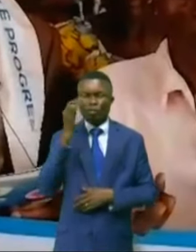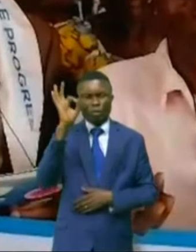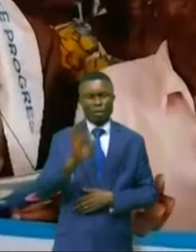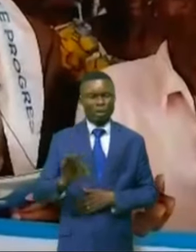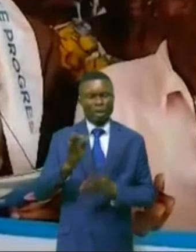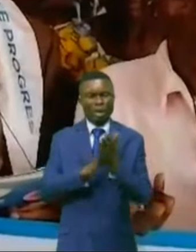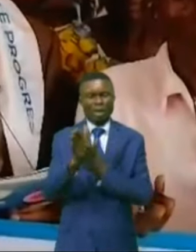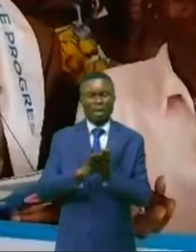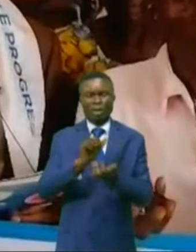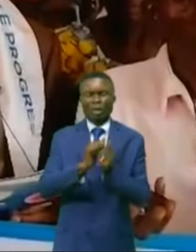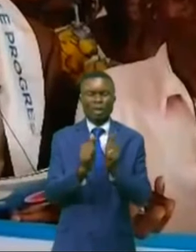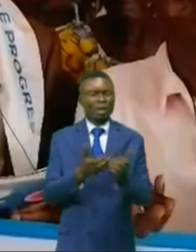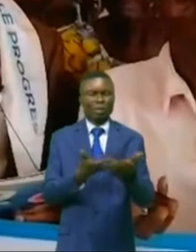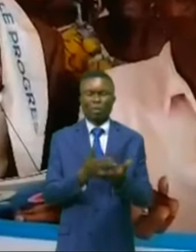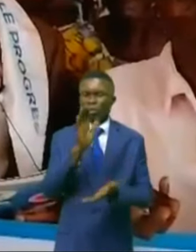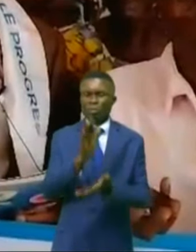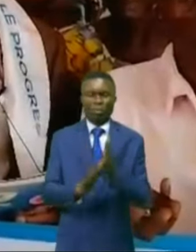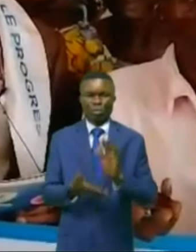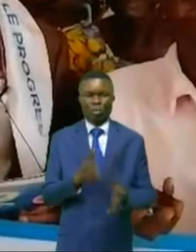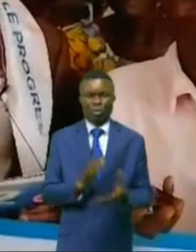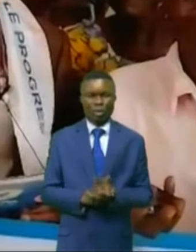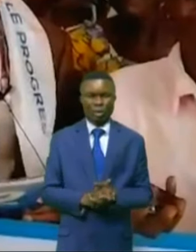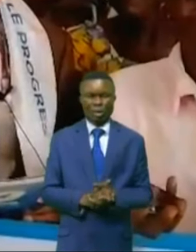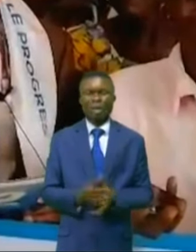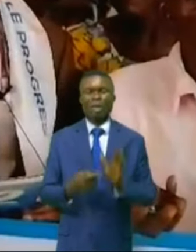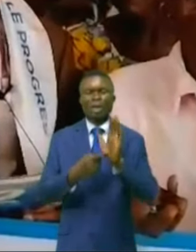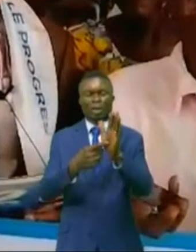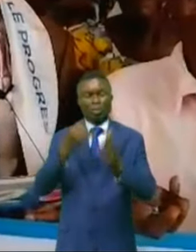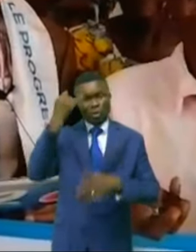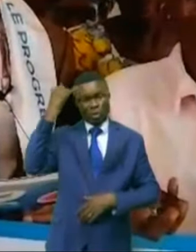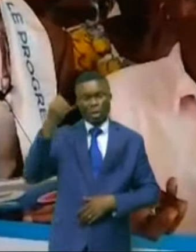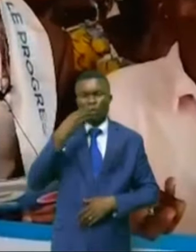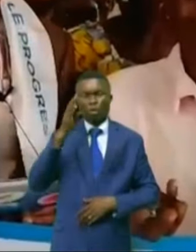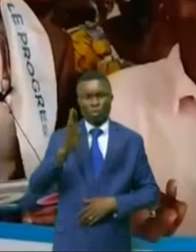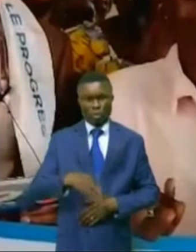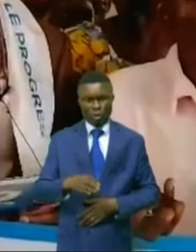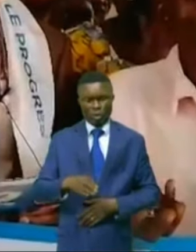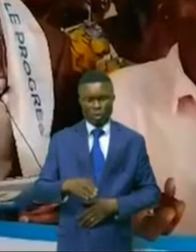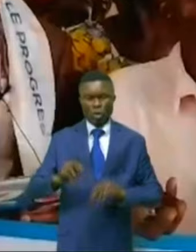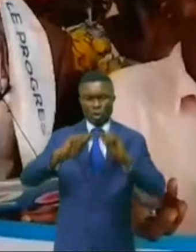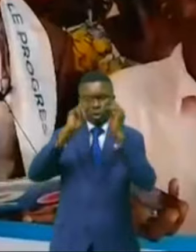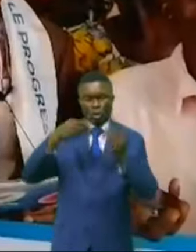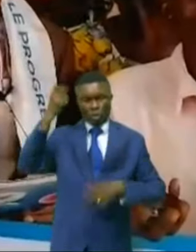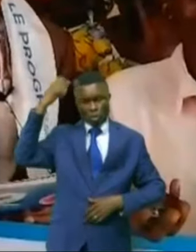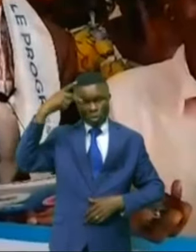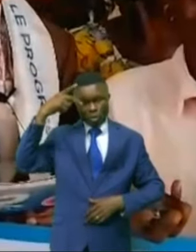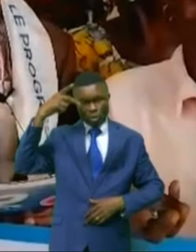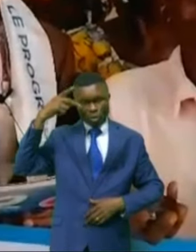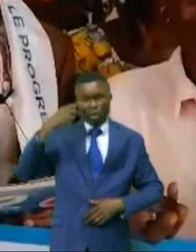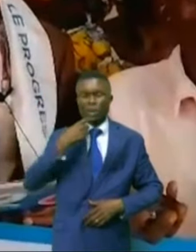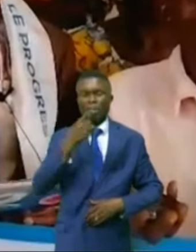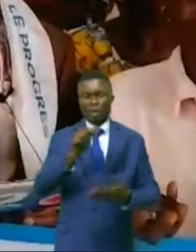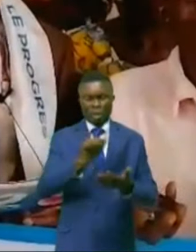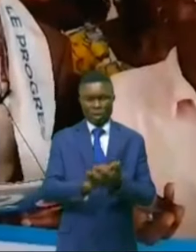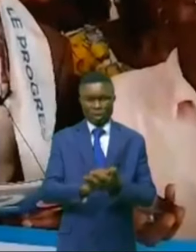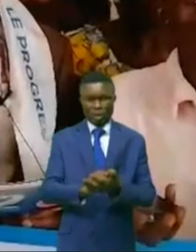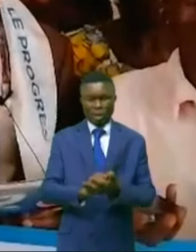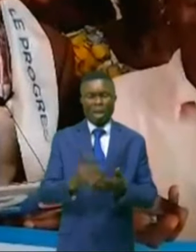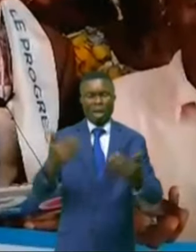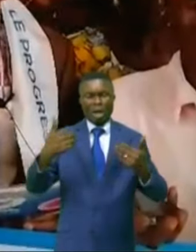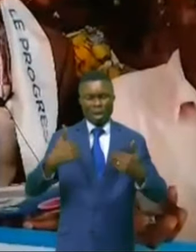cette dernière qui impute intentionnellement le parti Mosaïque Cité